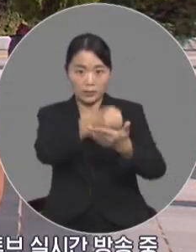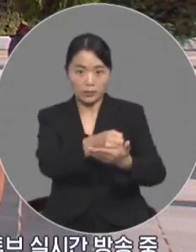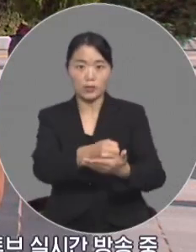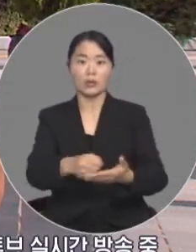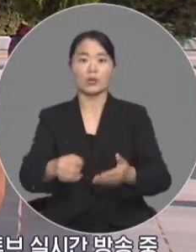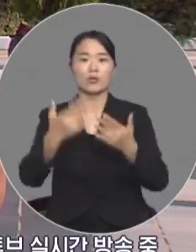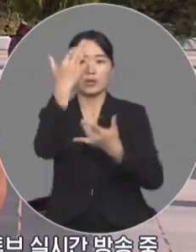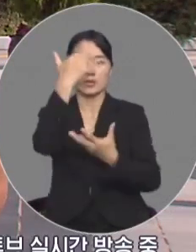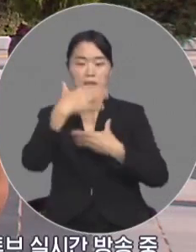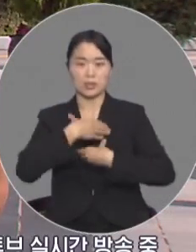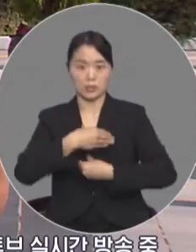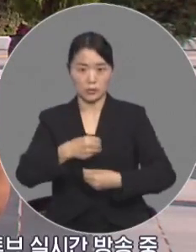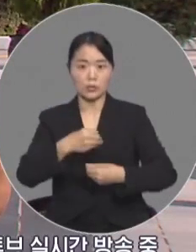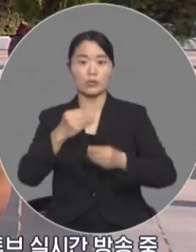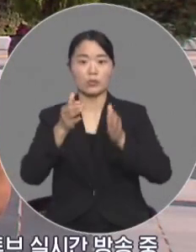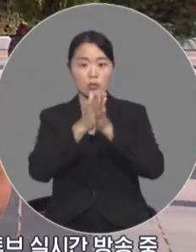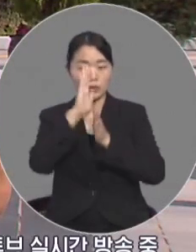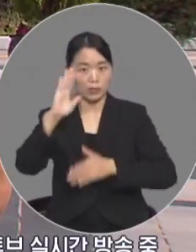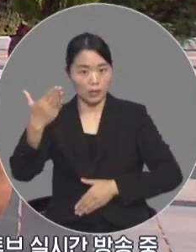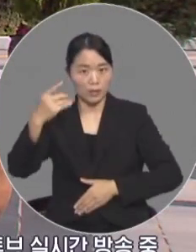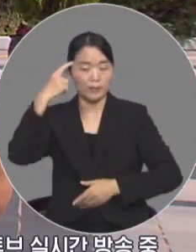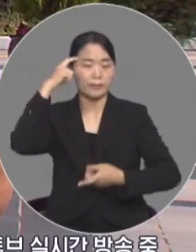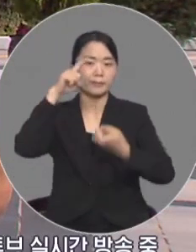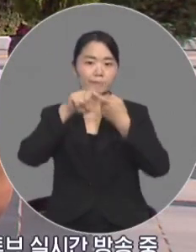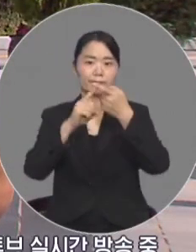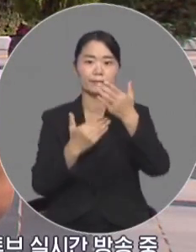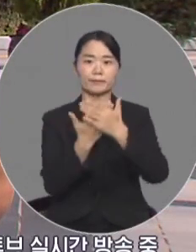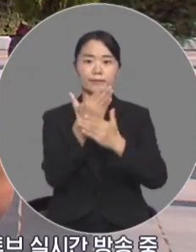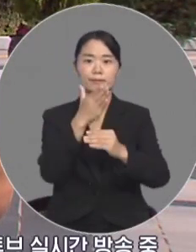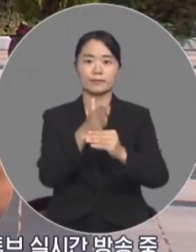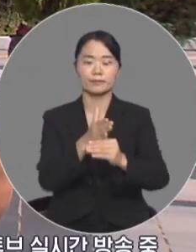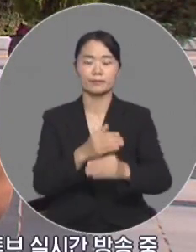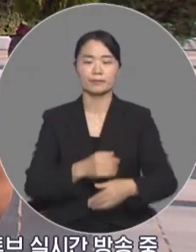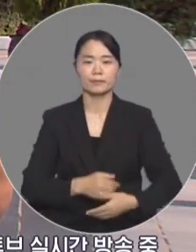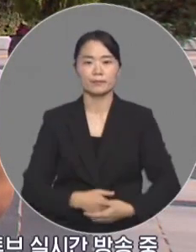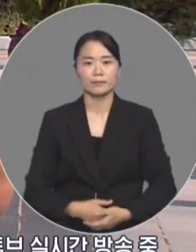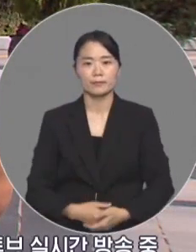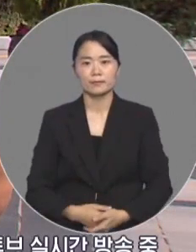도시로 거듭날 수 있을지 관심이 모아지고 있습니다. UBC 뉴스 전병주입니다.